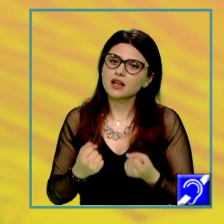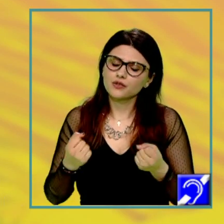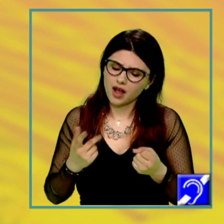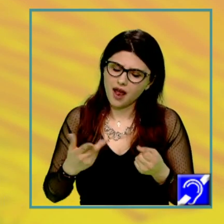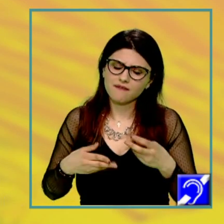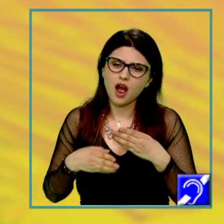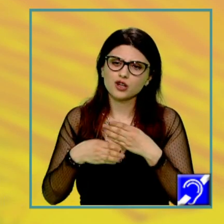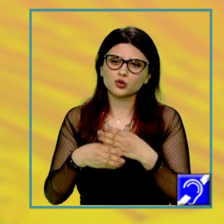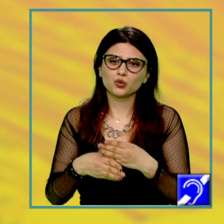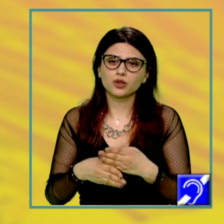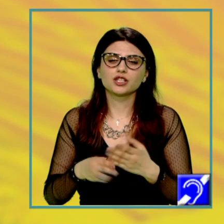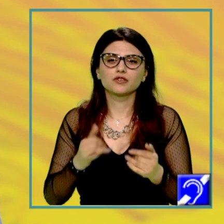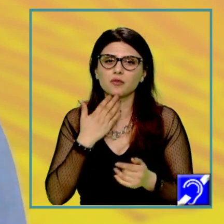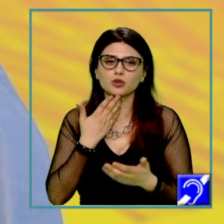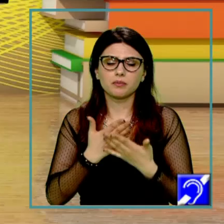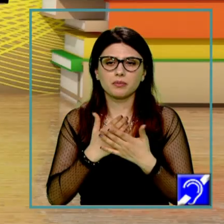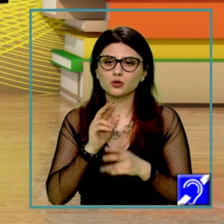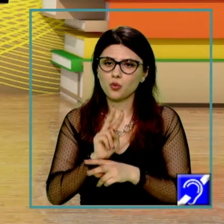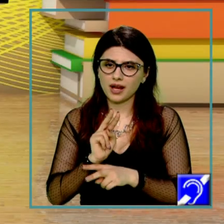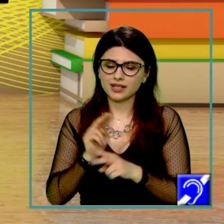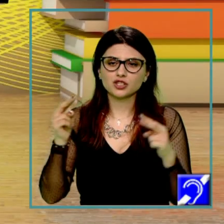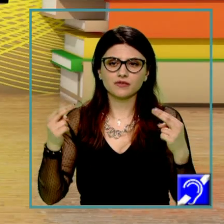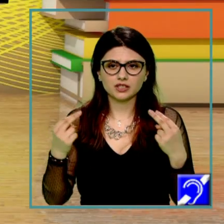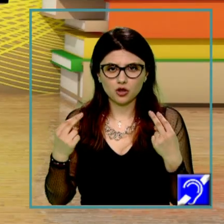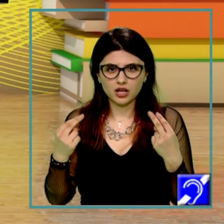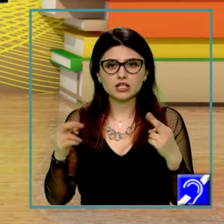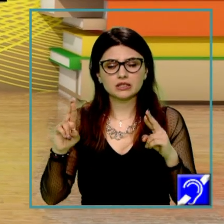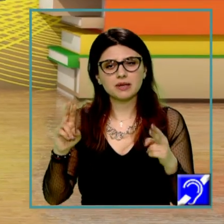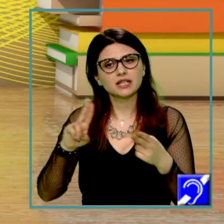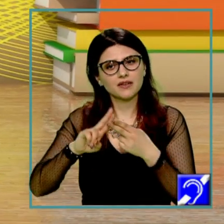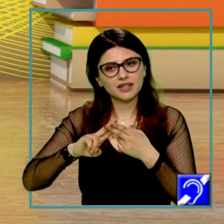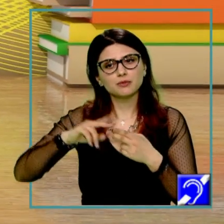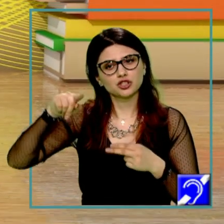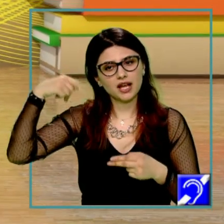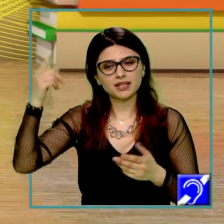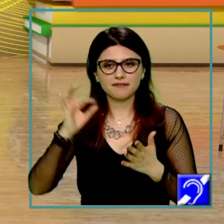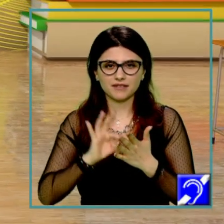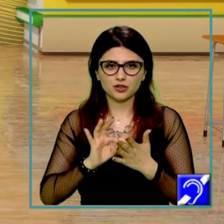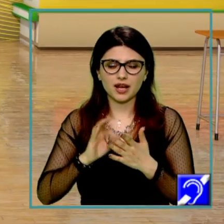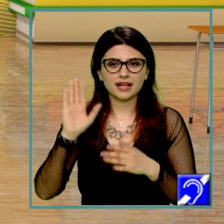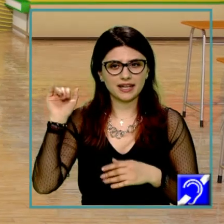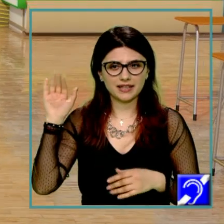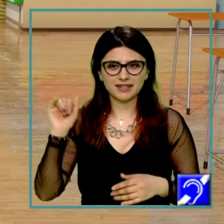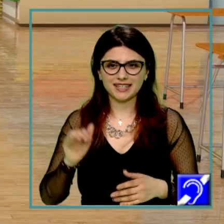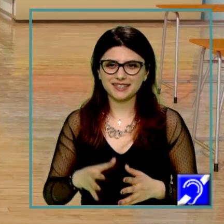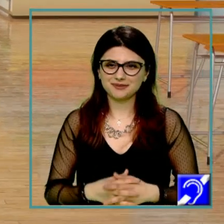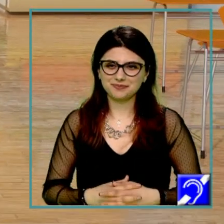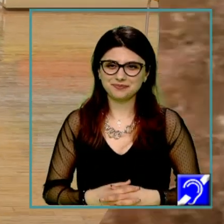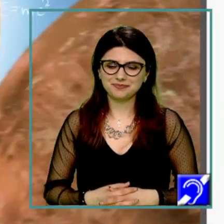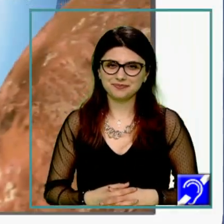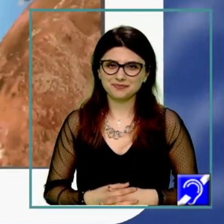Vă mulțumesc pentru atenție și sper să ne revedem și data viitoare La revedere